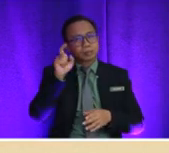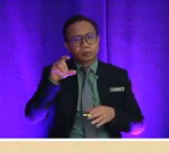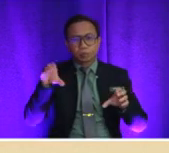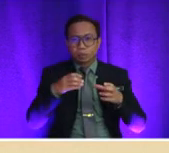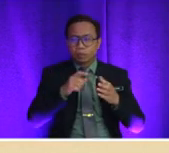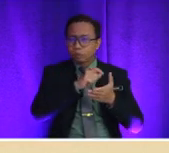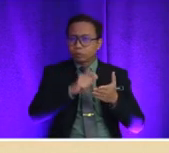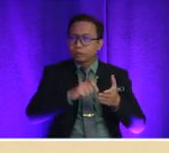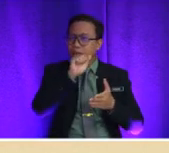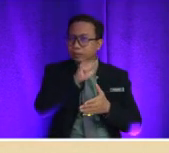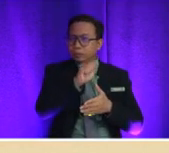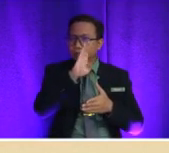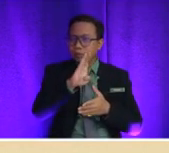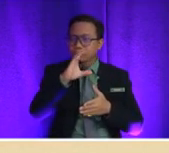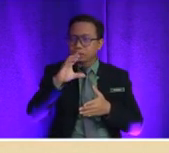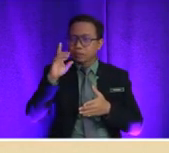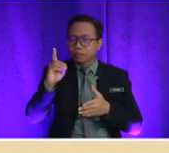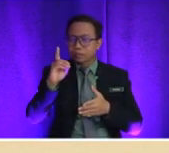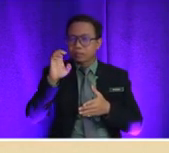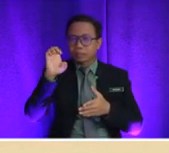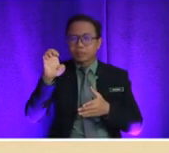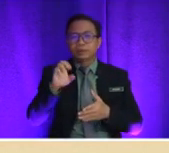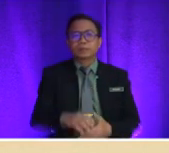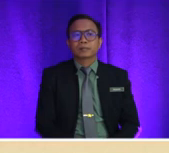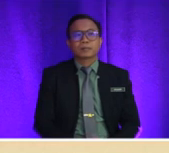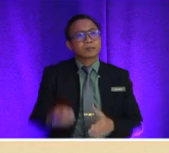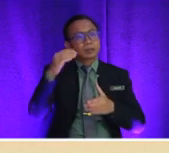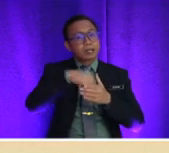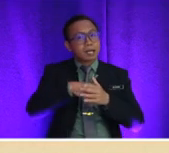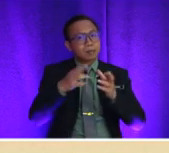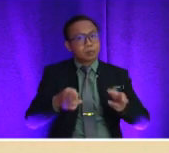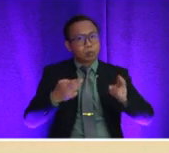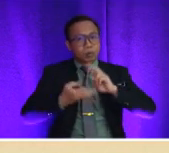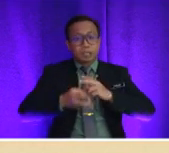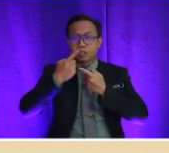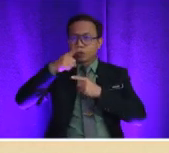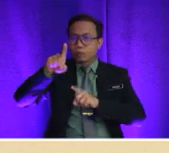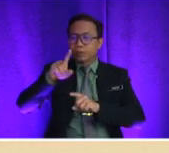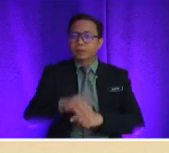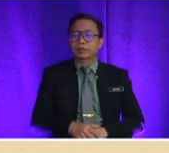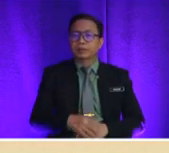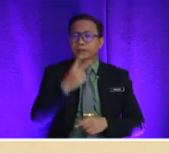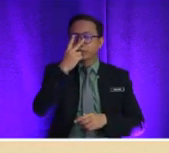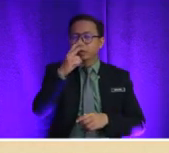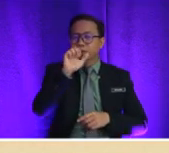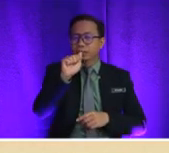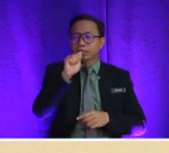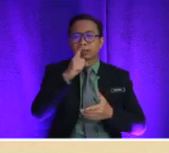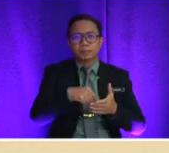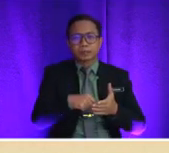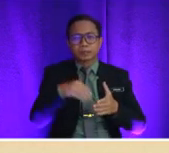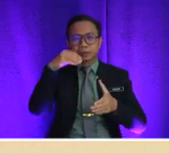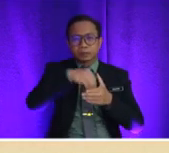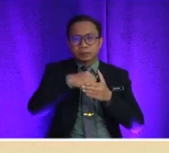tulis abcd dan juga iya dalam ruang jawaban tersebut maka kita tengok E ini adalah